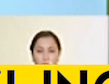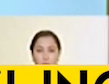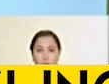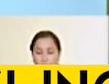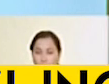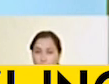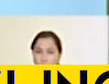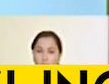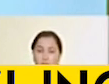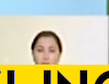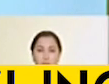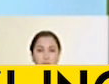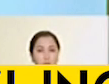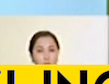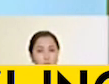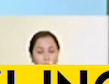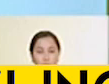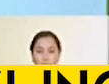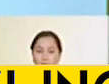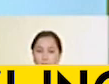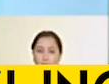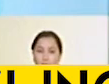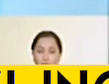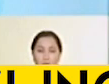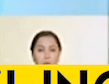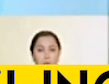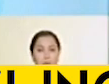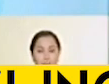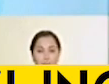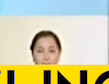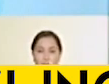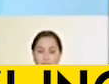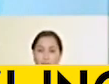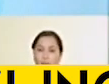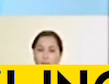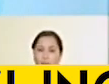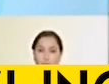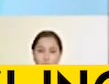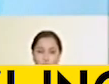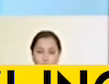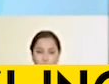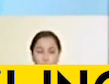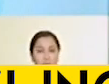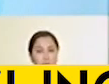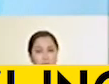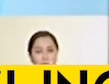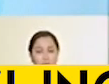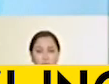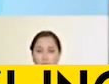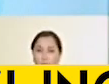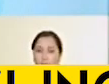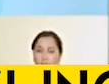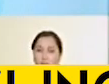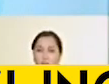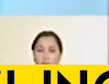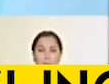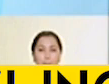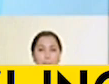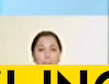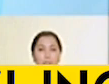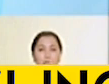a'zolaringizga so'zlab bering. Shu bilan birga aziz o'quvchilar, Navrozda pishiriladigan